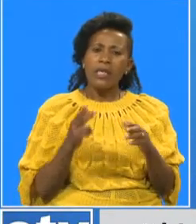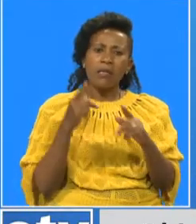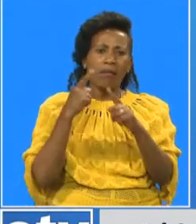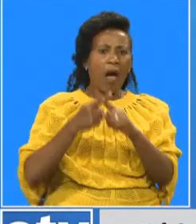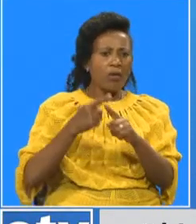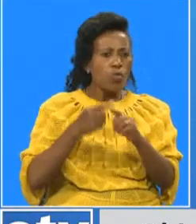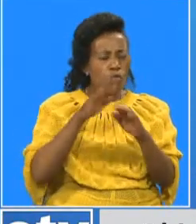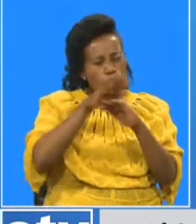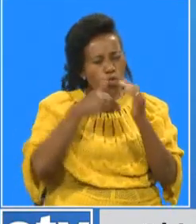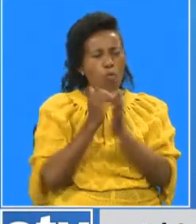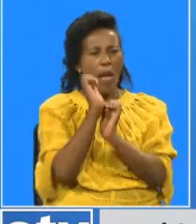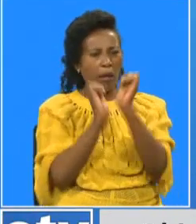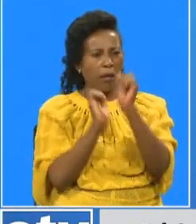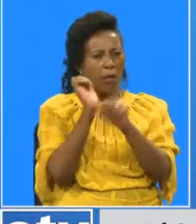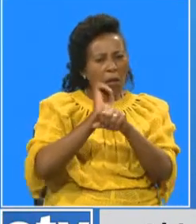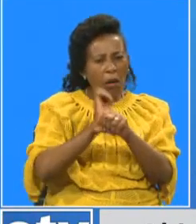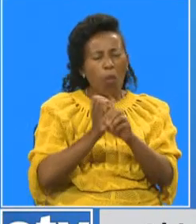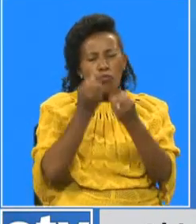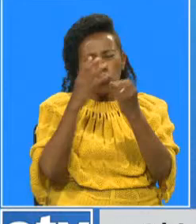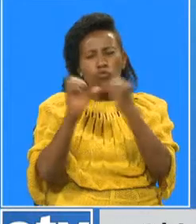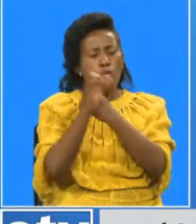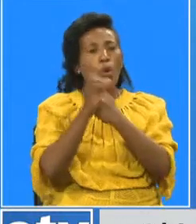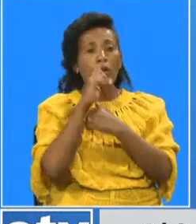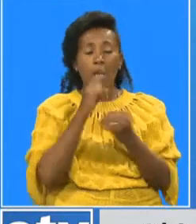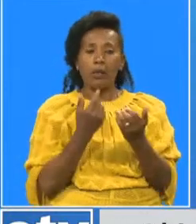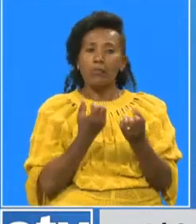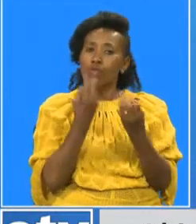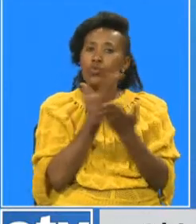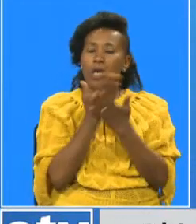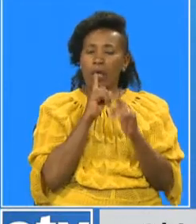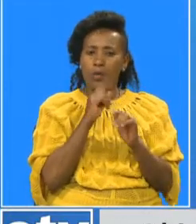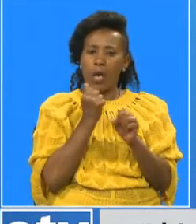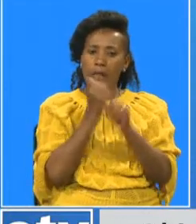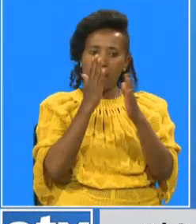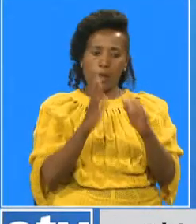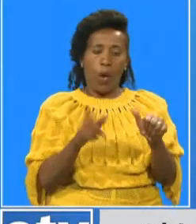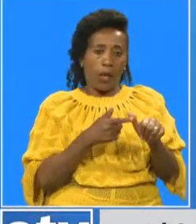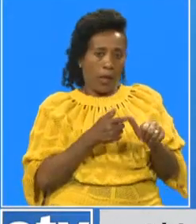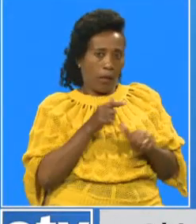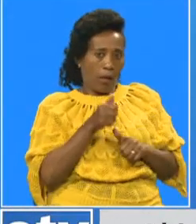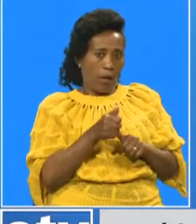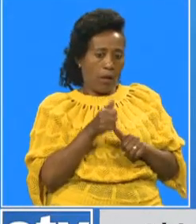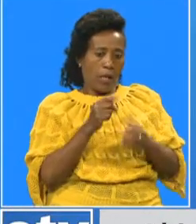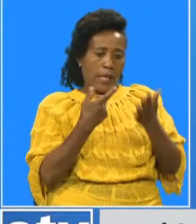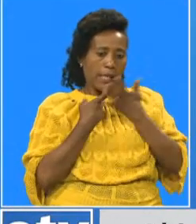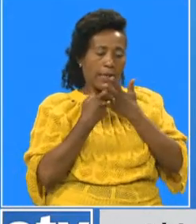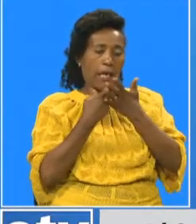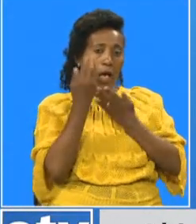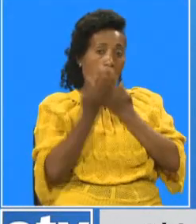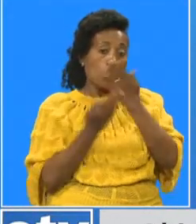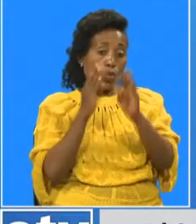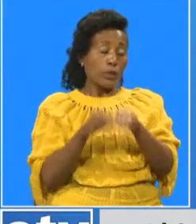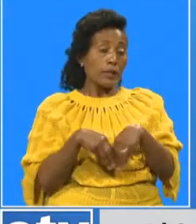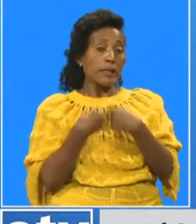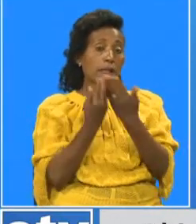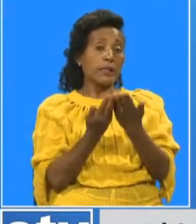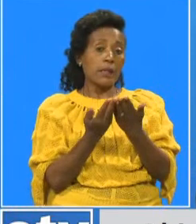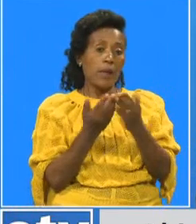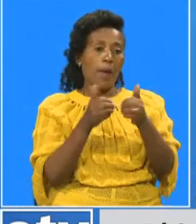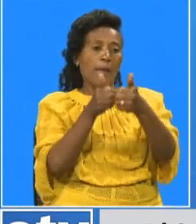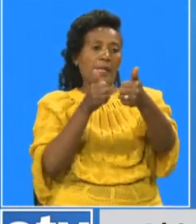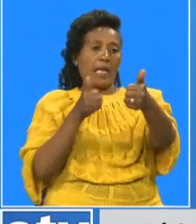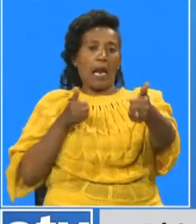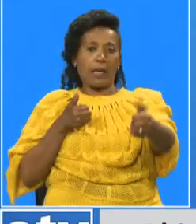የሚሳፈሩበት መኪና ላይ ያለ ሰው ይጎዳል። ብዙ ነገር ነው። ስለዚህ አሰሪው አንደኛ የትራንስፖርት አገልግሎትም ሲሰጥ በተራራቀ